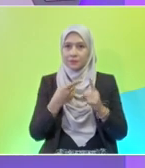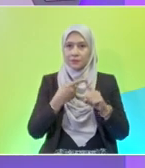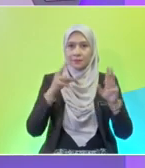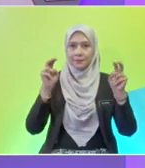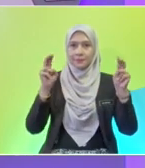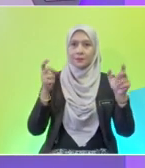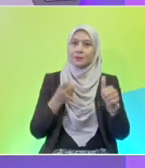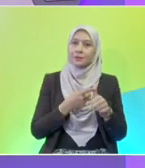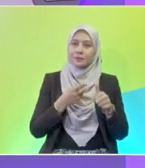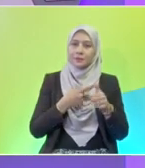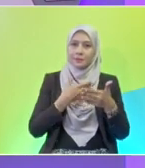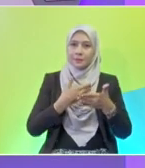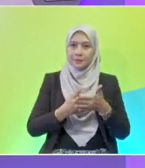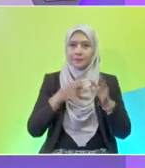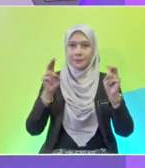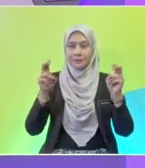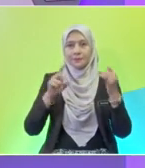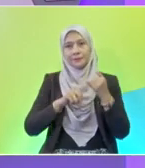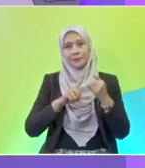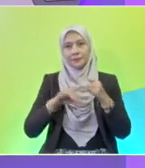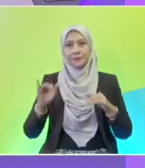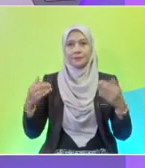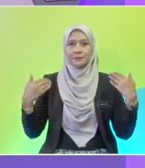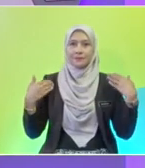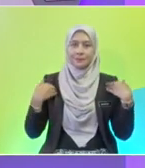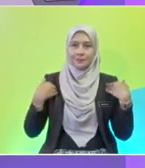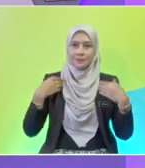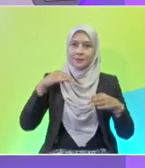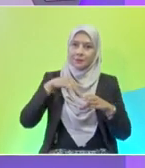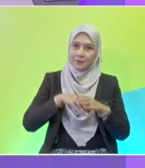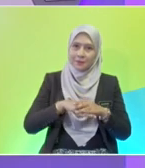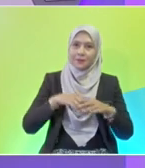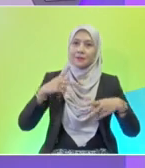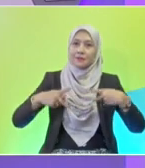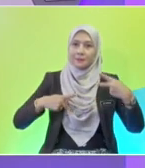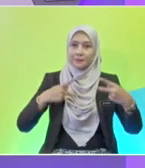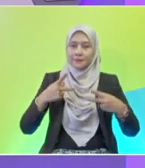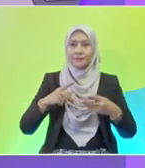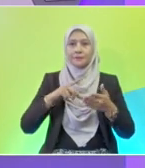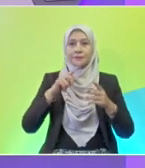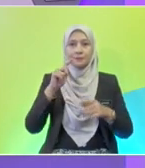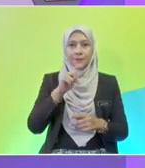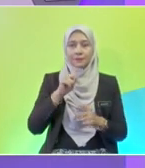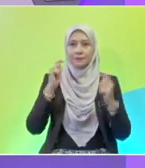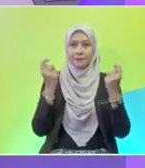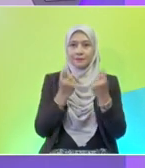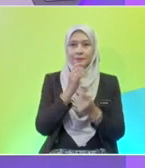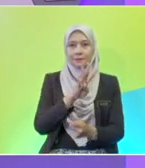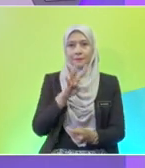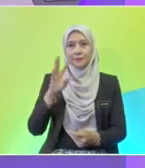sampai tajuk terakhir yang ada dalam mata pelajaran kimia apel formula yang perlu